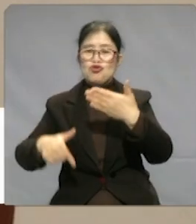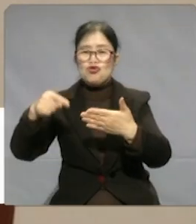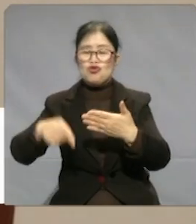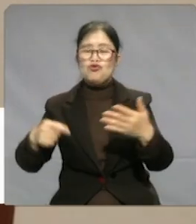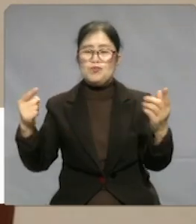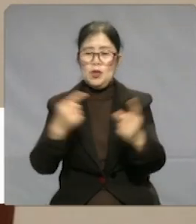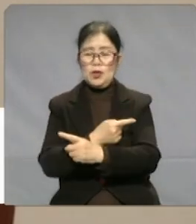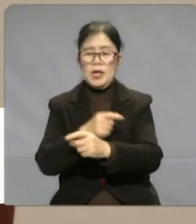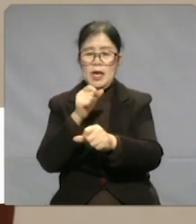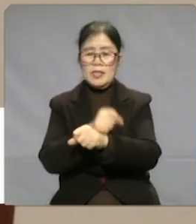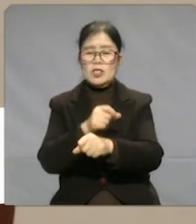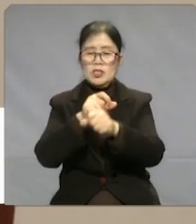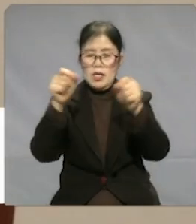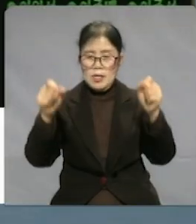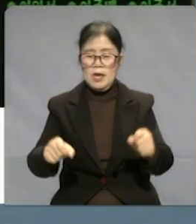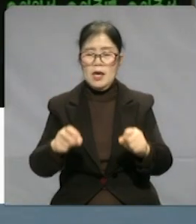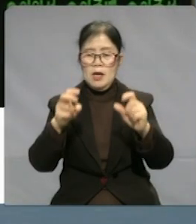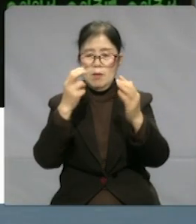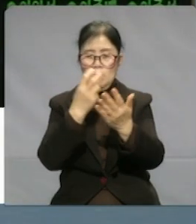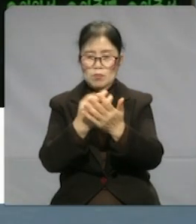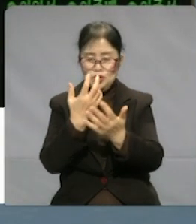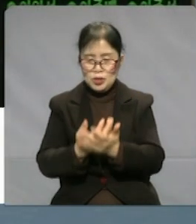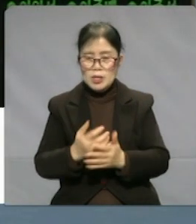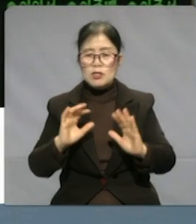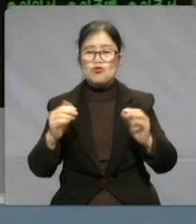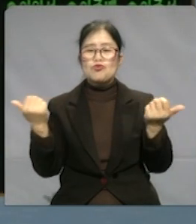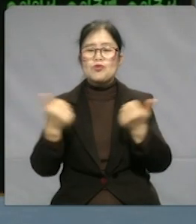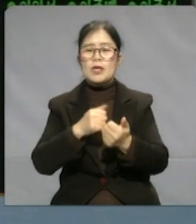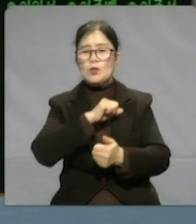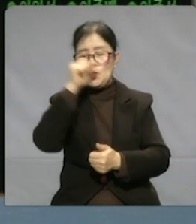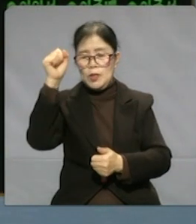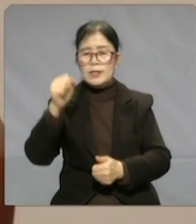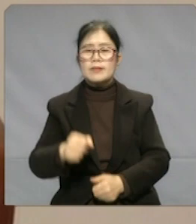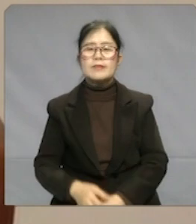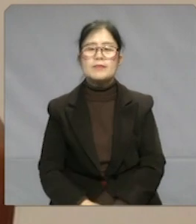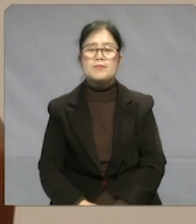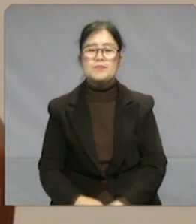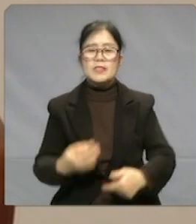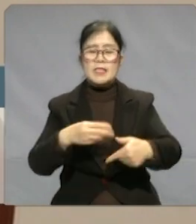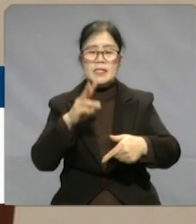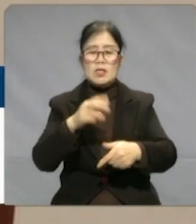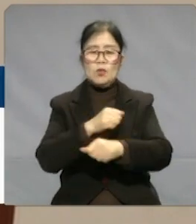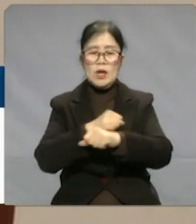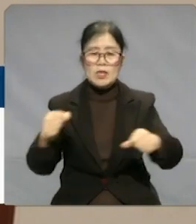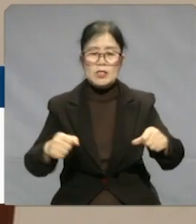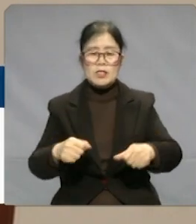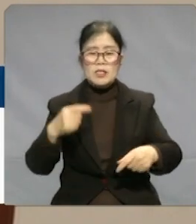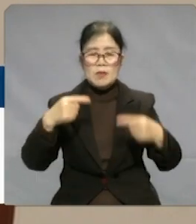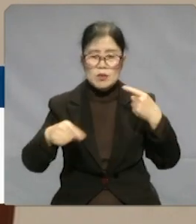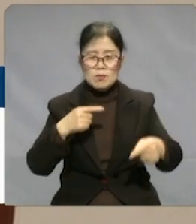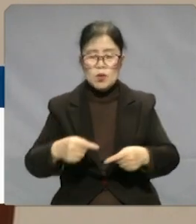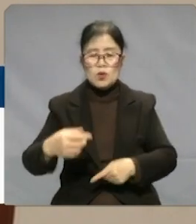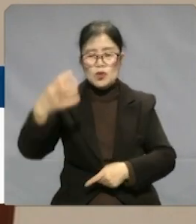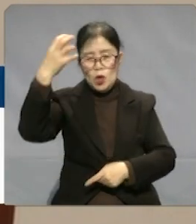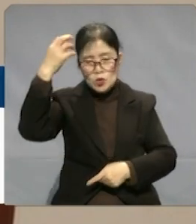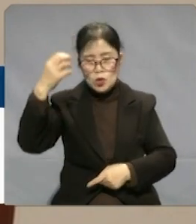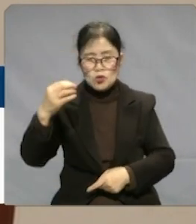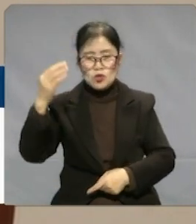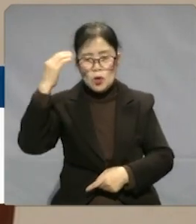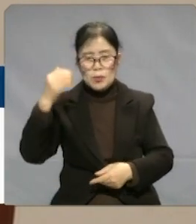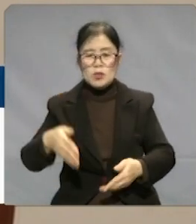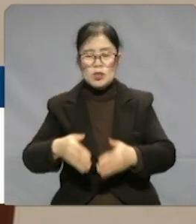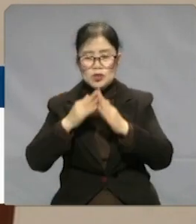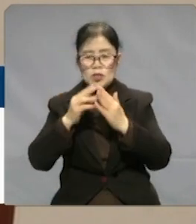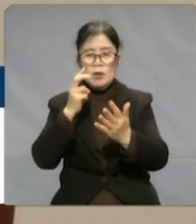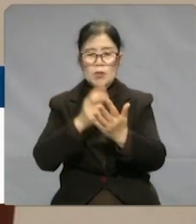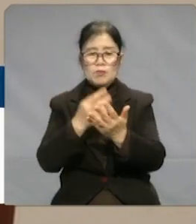인천시 행정체제 개편 법률안이 국회를 통과했습니다. 인천광역시 재물포구, 영종구 및 검단구 설치 등에